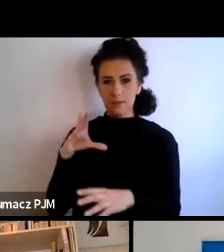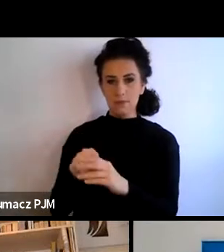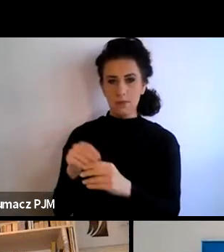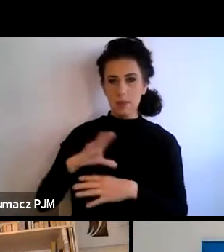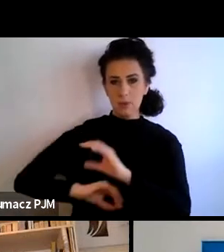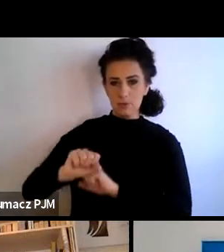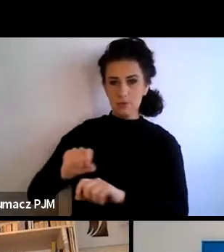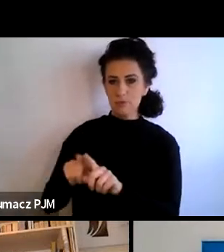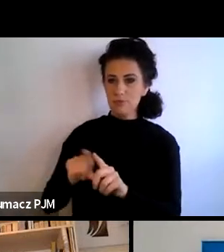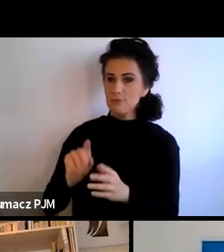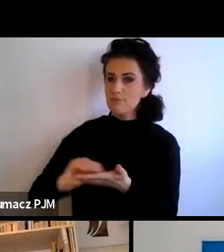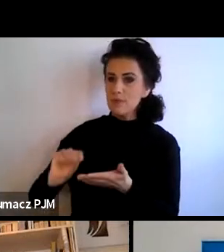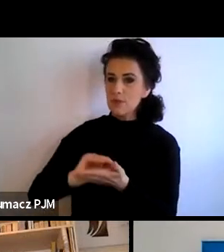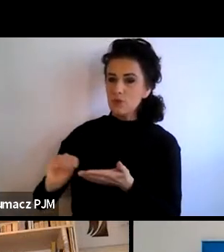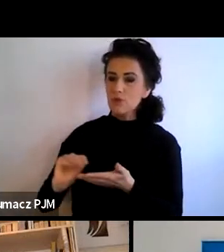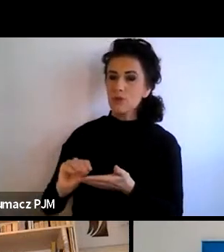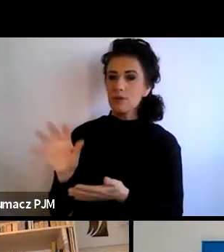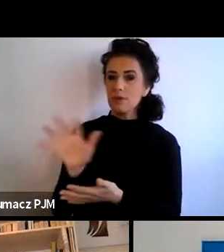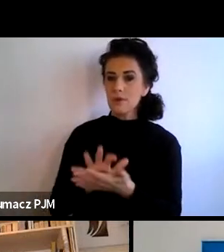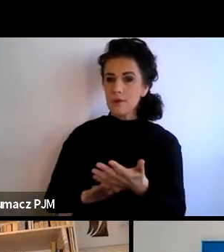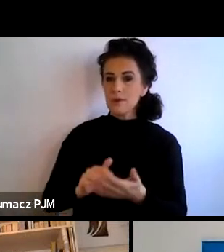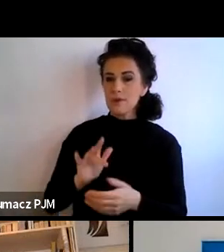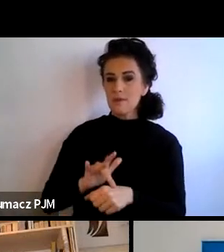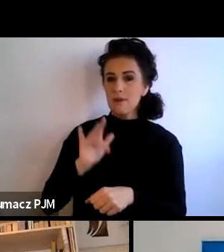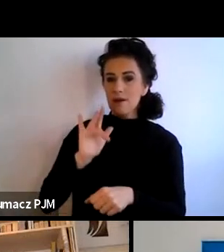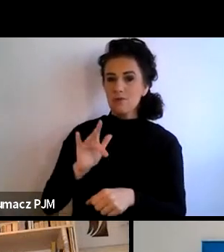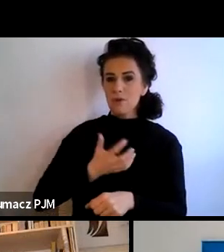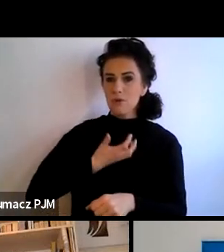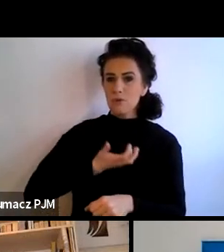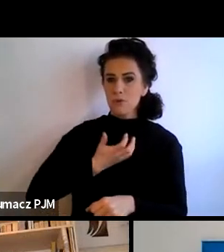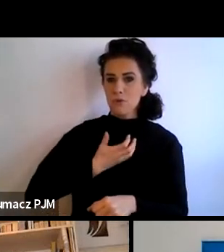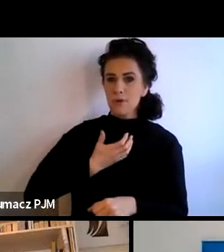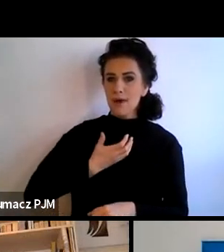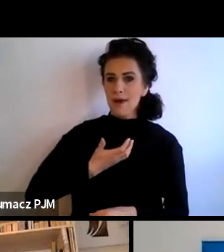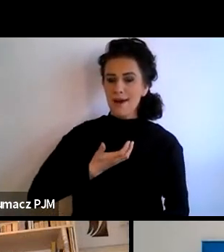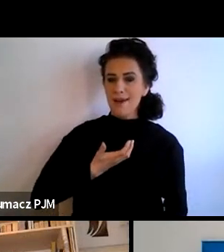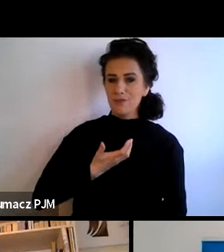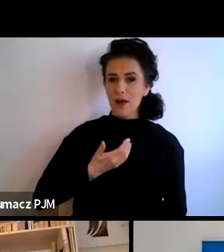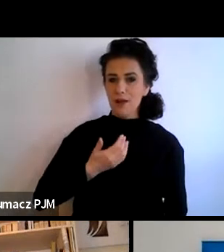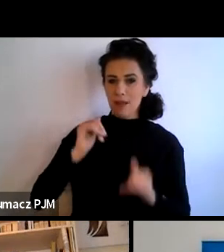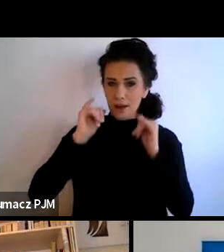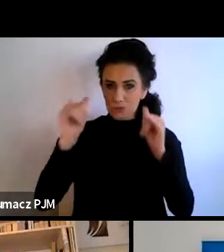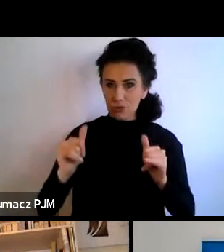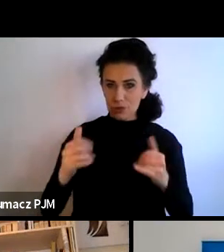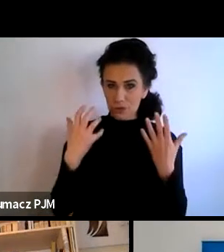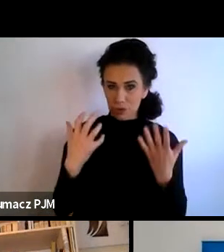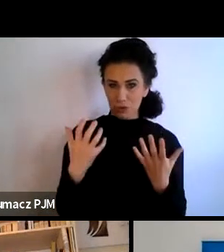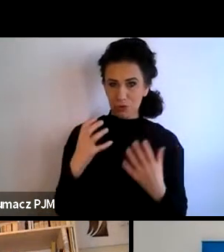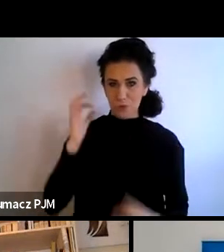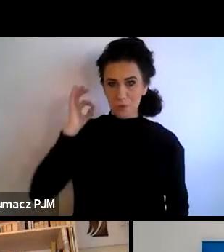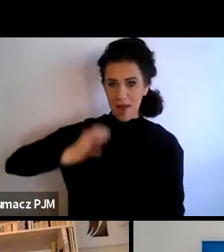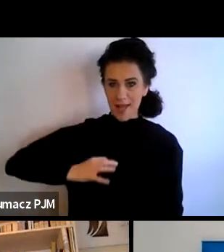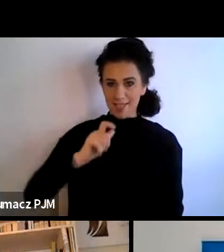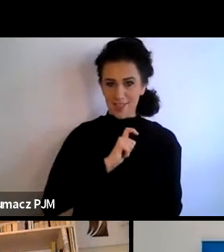w taki sposób, że mamy wrażenie, że chcieliby nakrzyczeć na panią w dziekanacie, a nie napowiedzieć tego, co